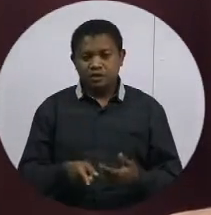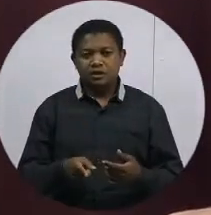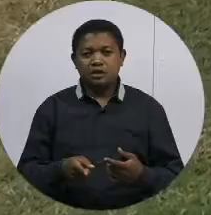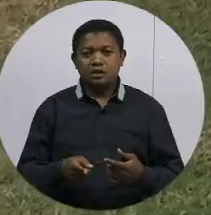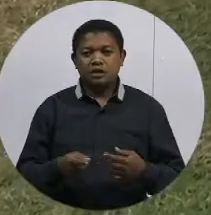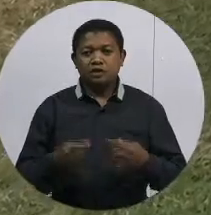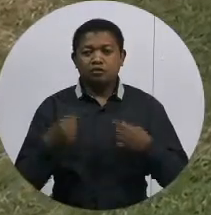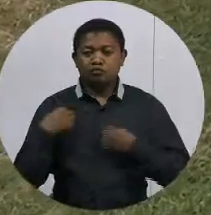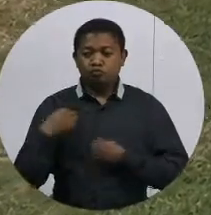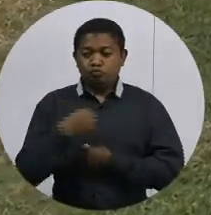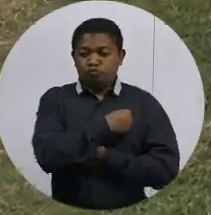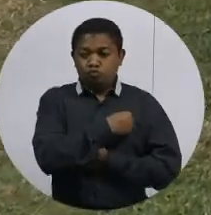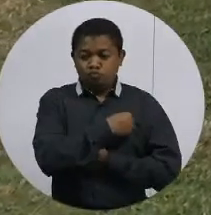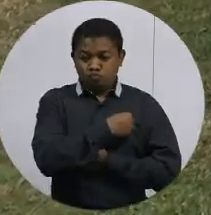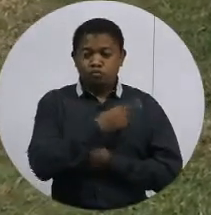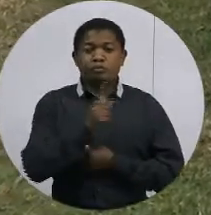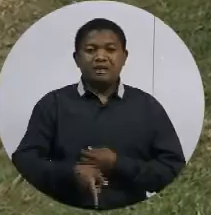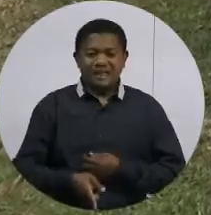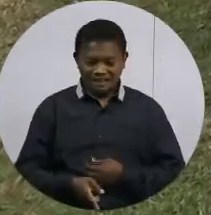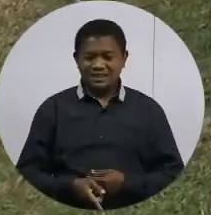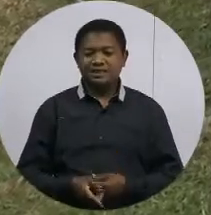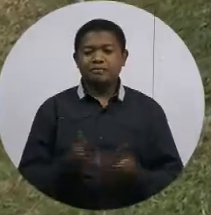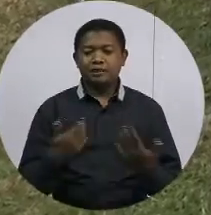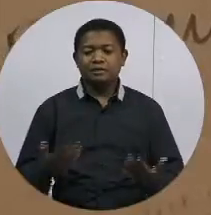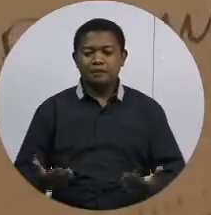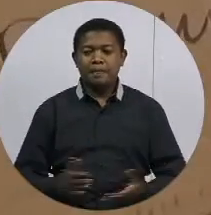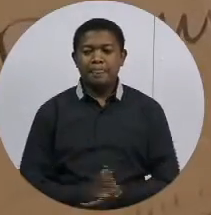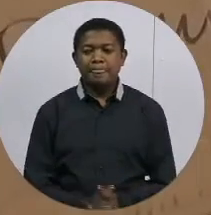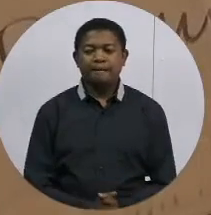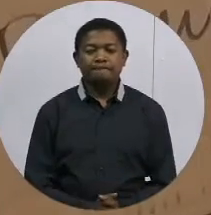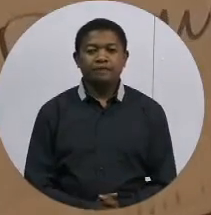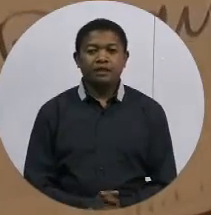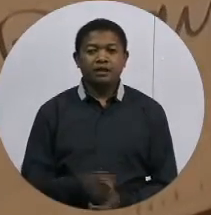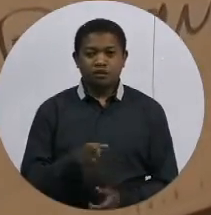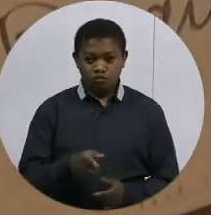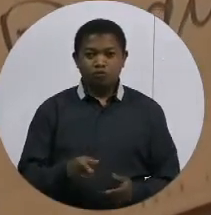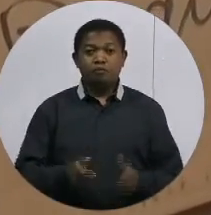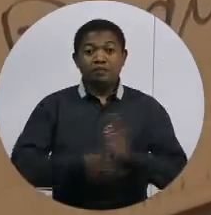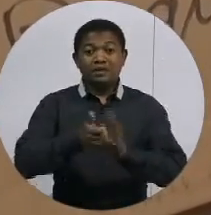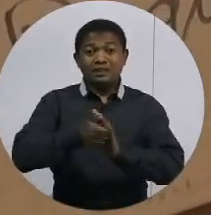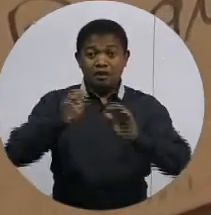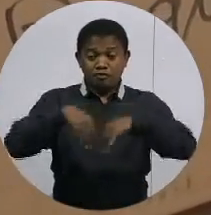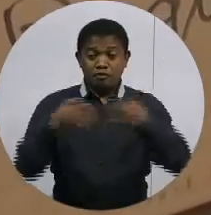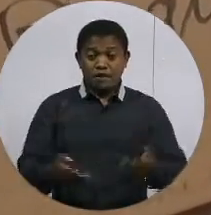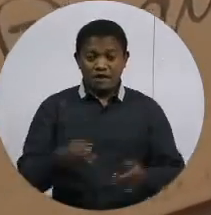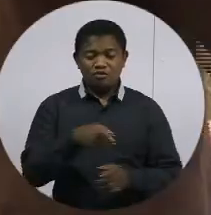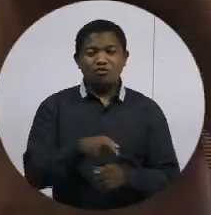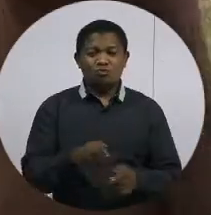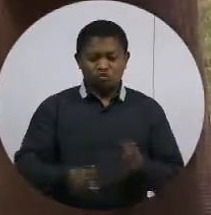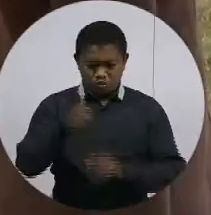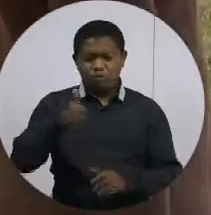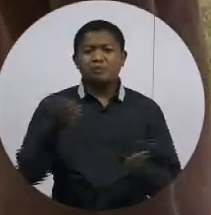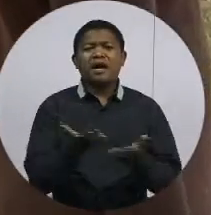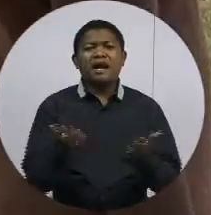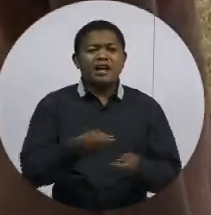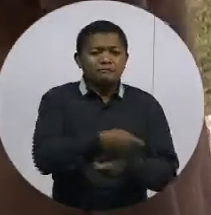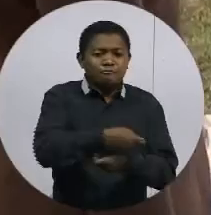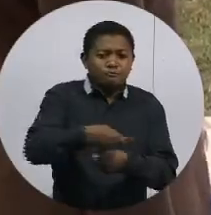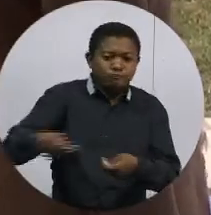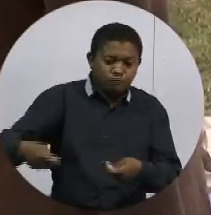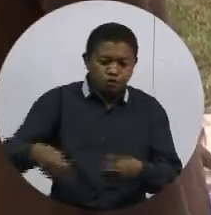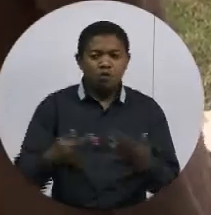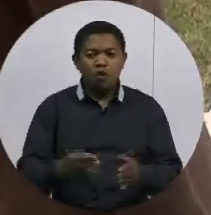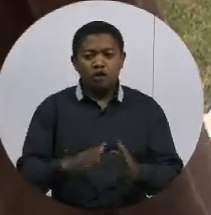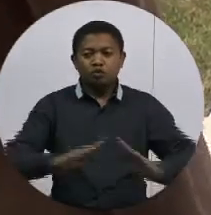surblouse. Araka ny fandaminana dia eo anivon'ny ministera fohibe ihany no mandamina ny fitsinjarana ireto fitaovana ireto ho an'ireo hôpitaly